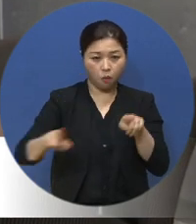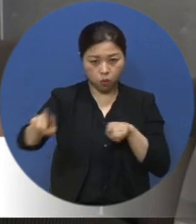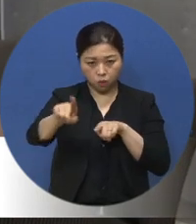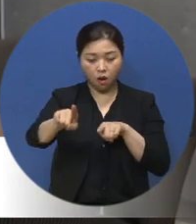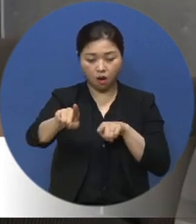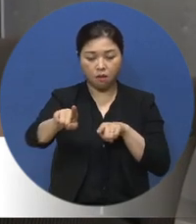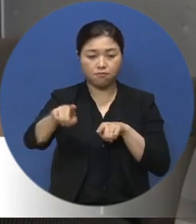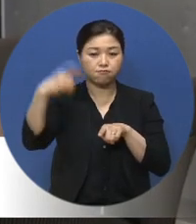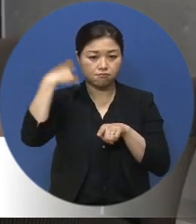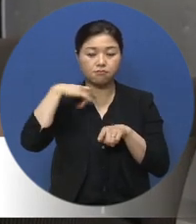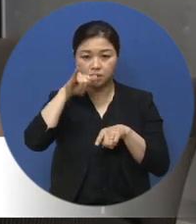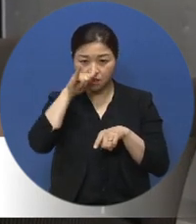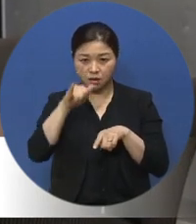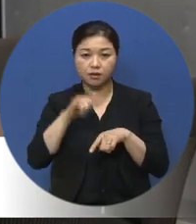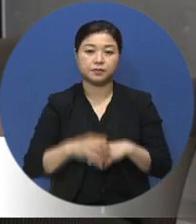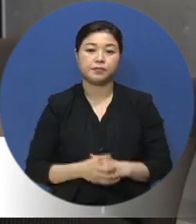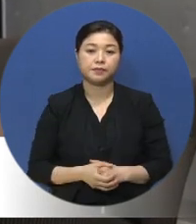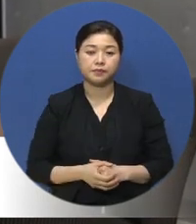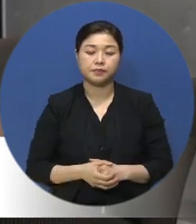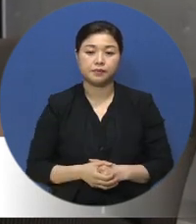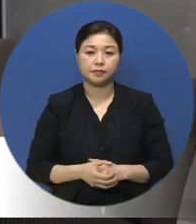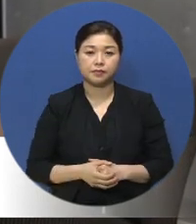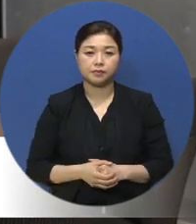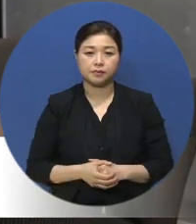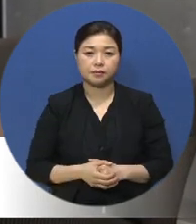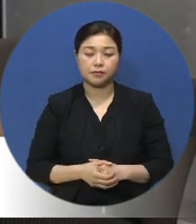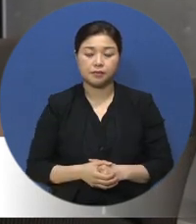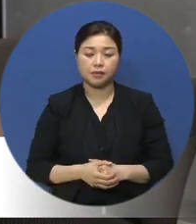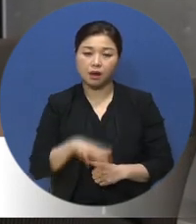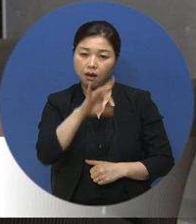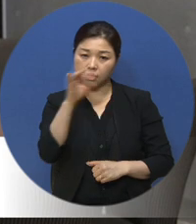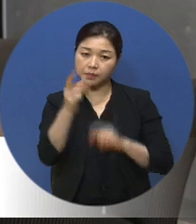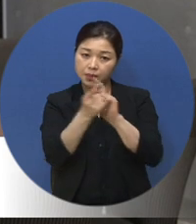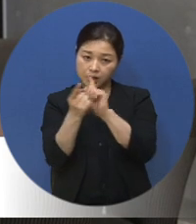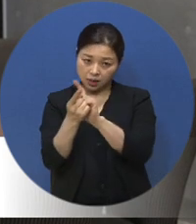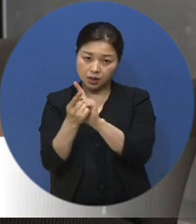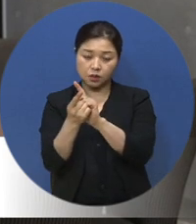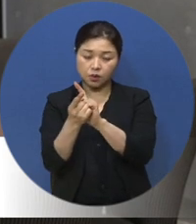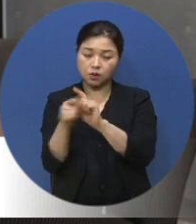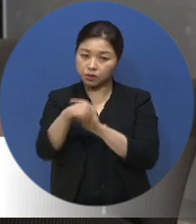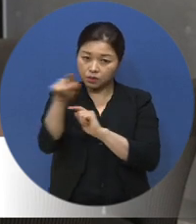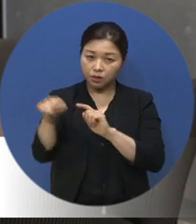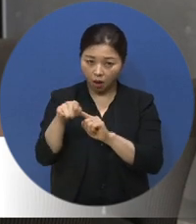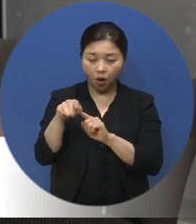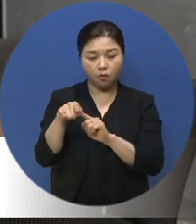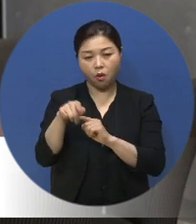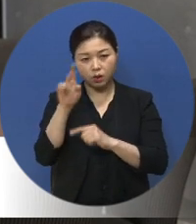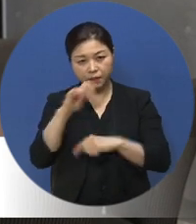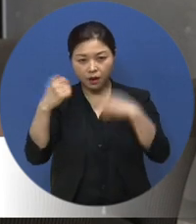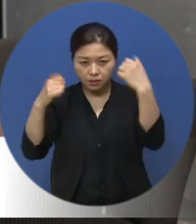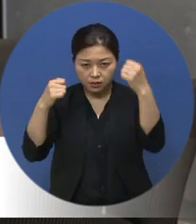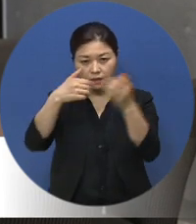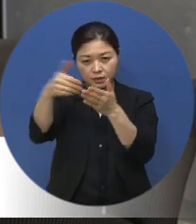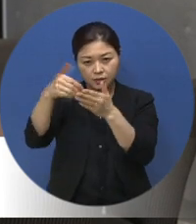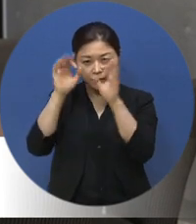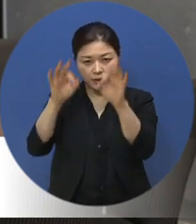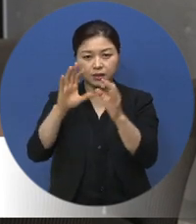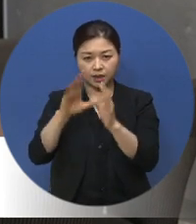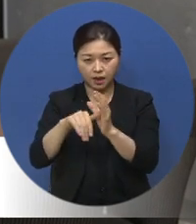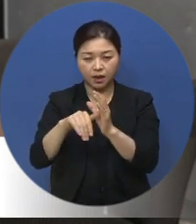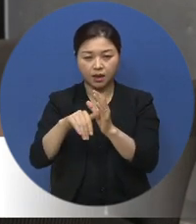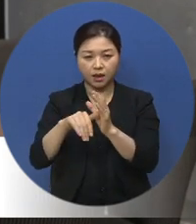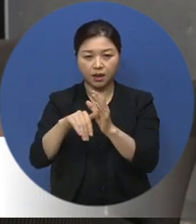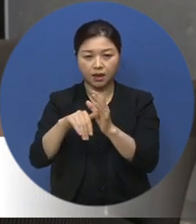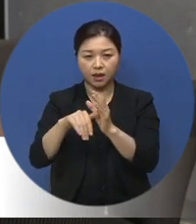더 탁월한 감각이 있으신 것 같아서 가끔 만나보거나 그분들의 연주를 보거나 그림을 봤을 때 우리가